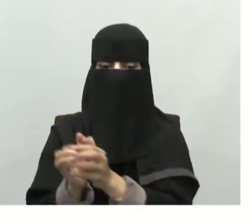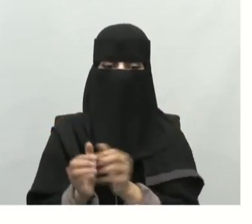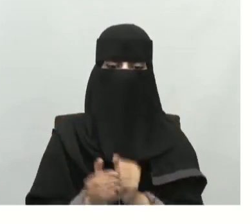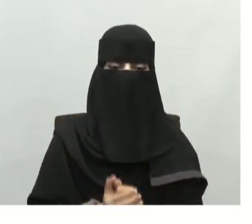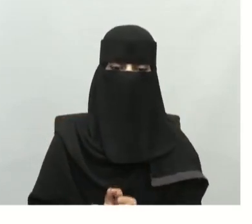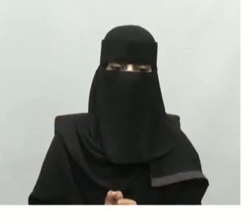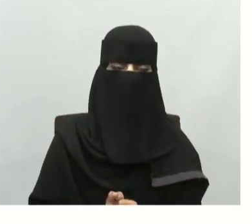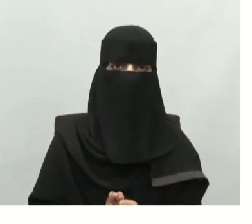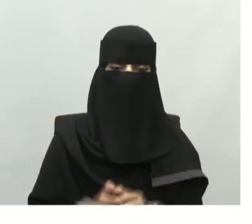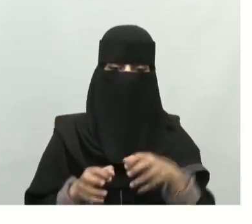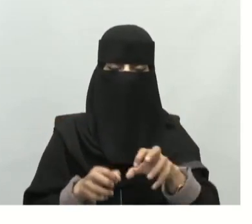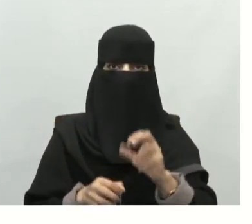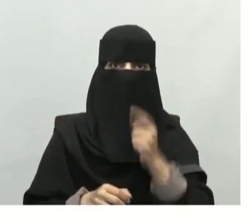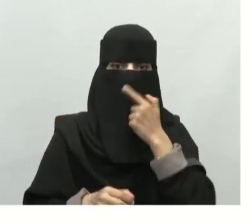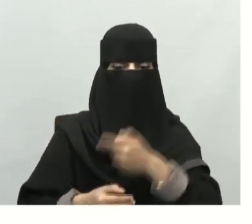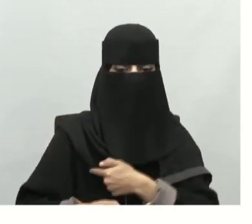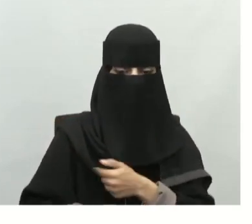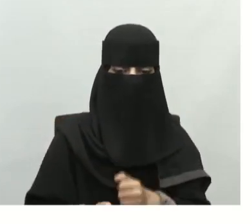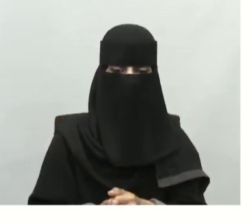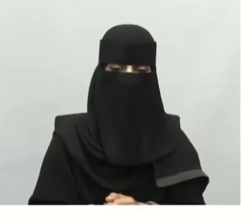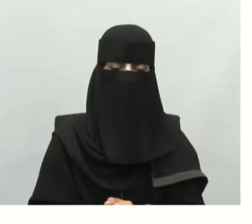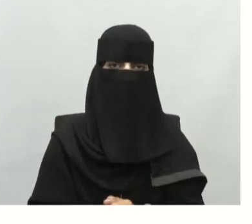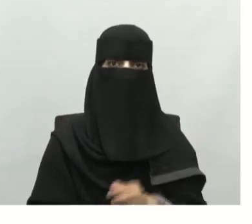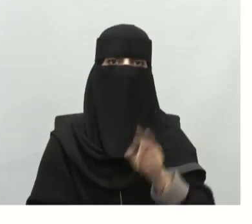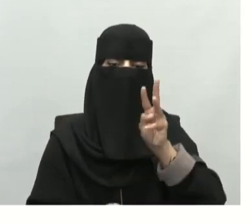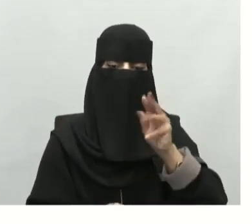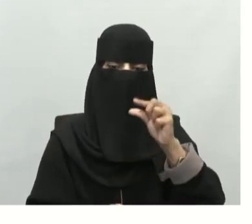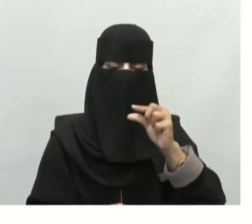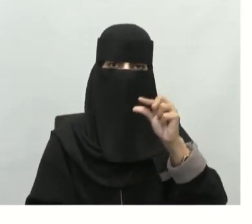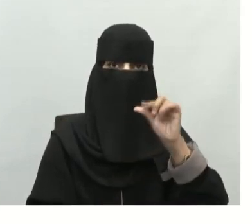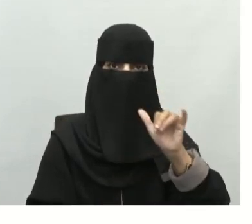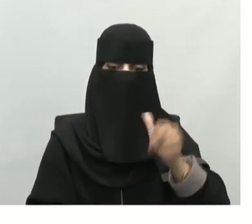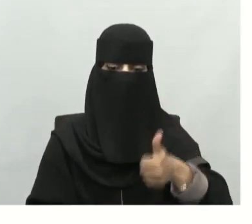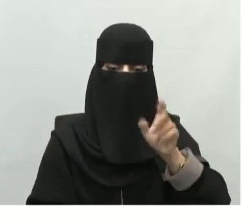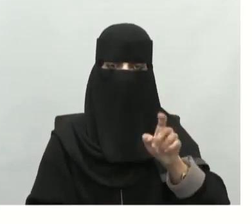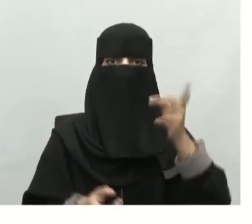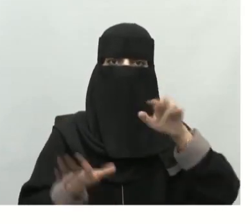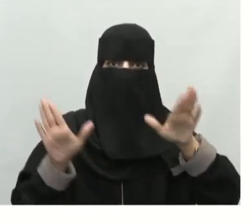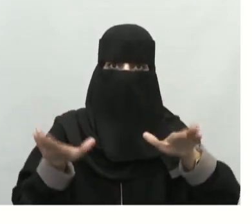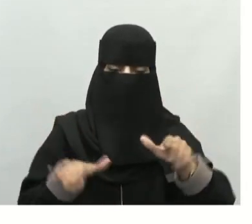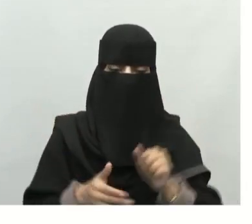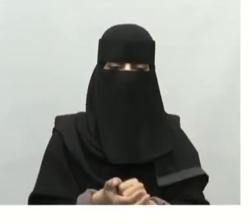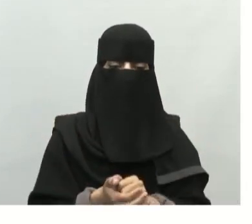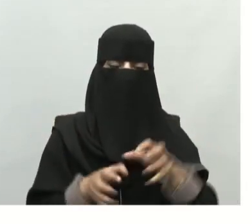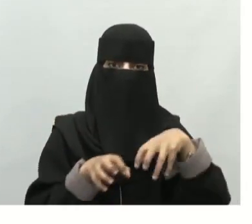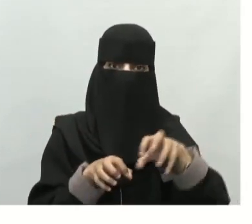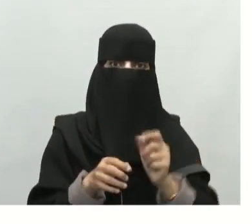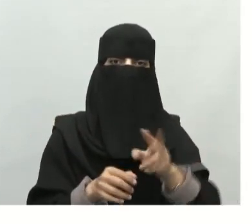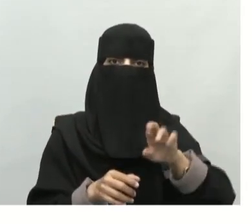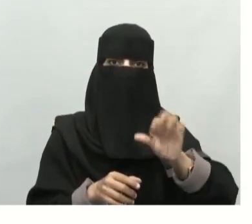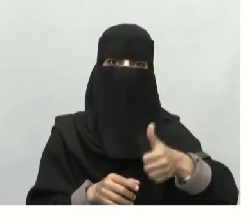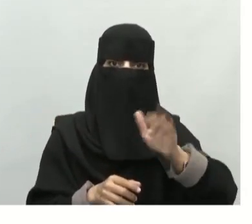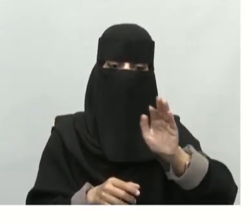مجاميع الثديات ومنها الكنغر والطيور والزواحف